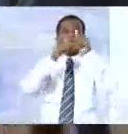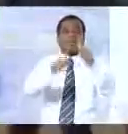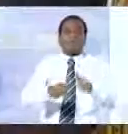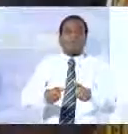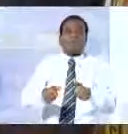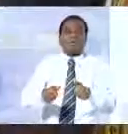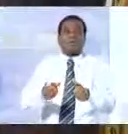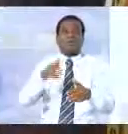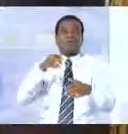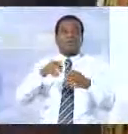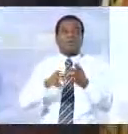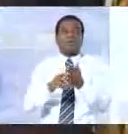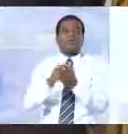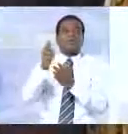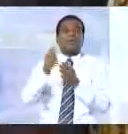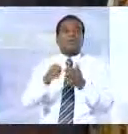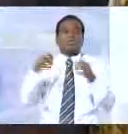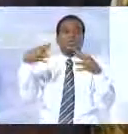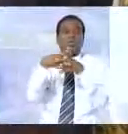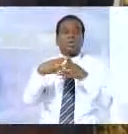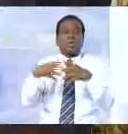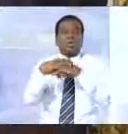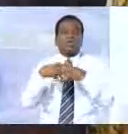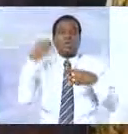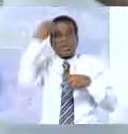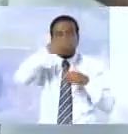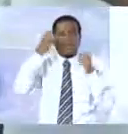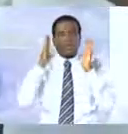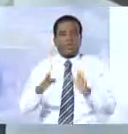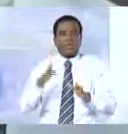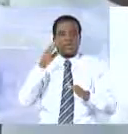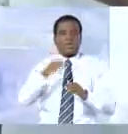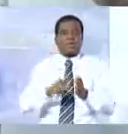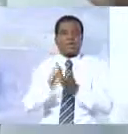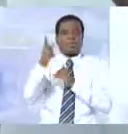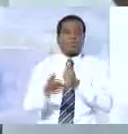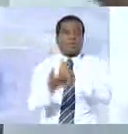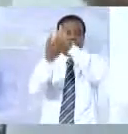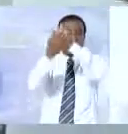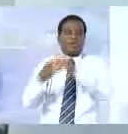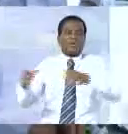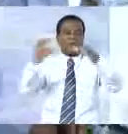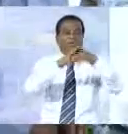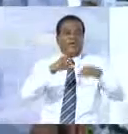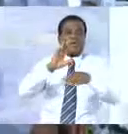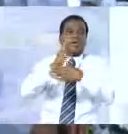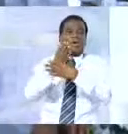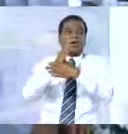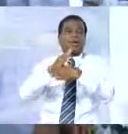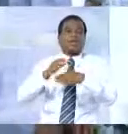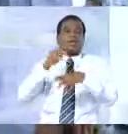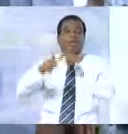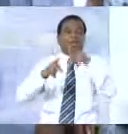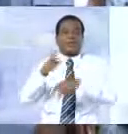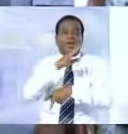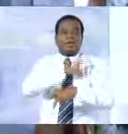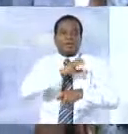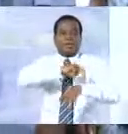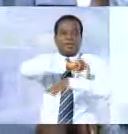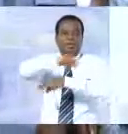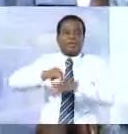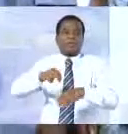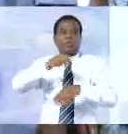est financé par l'Union européenne. Il s'inscrit dans le cadre du projet d'appui à la réconciliation entre la population et la police nationale.